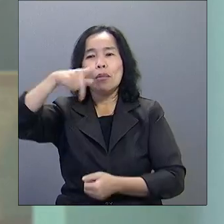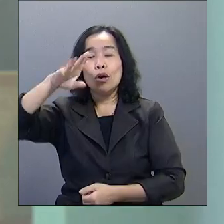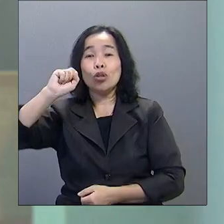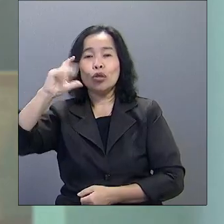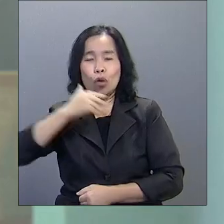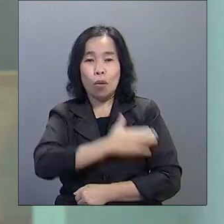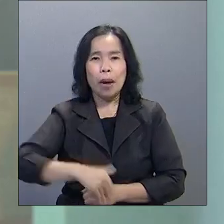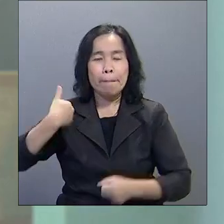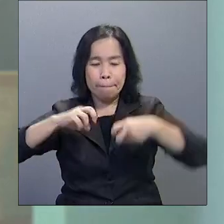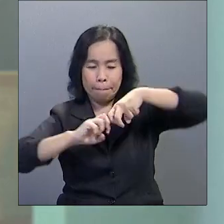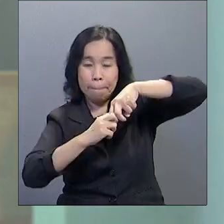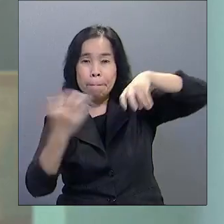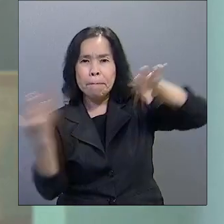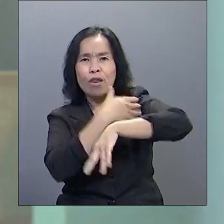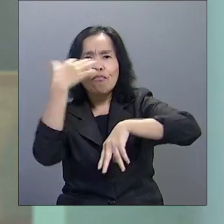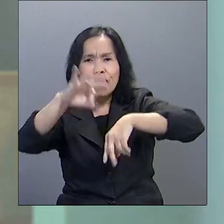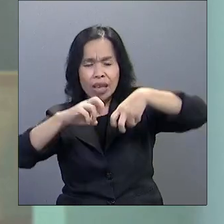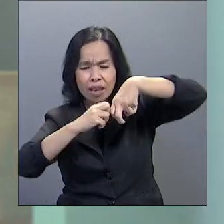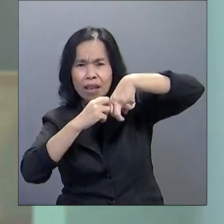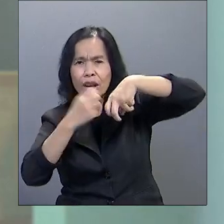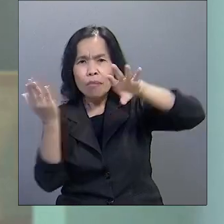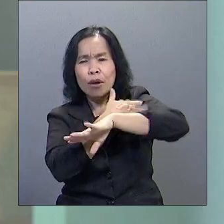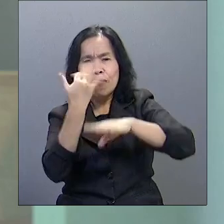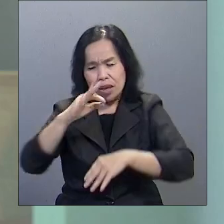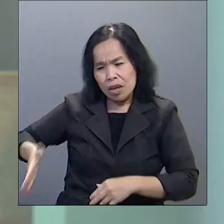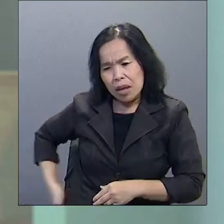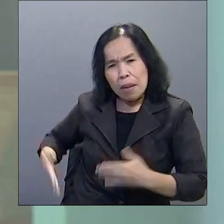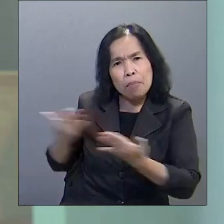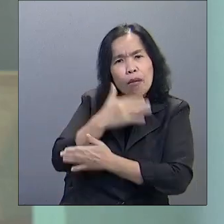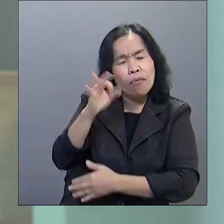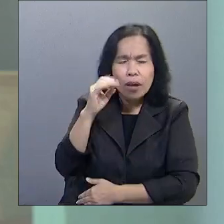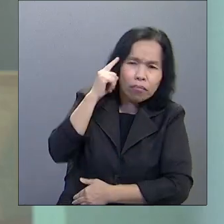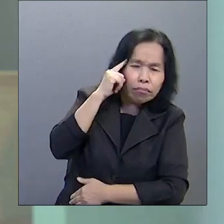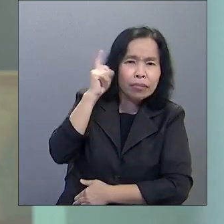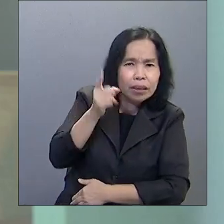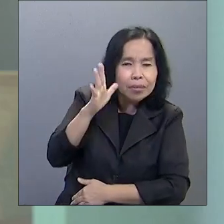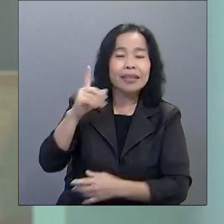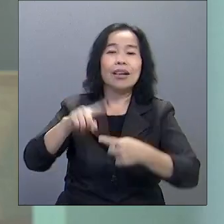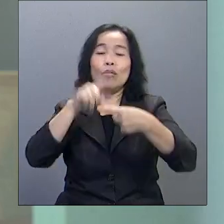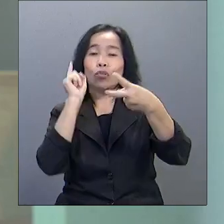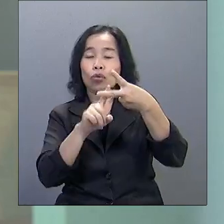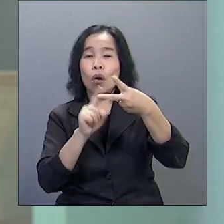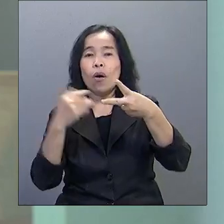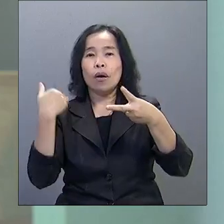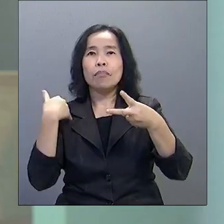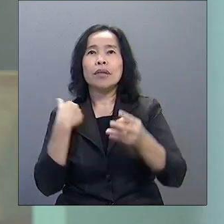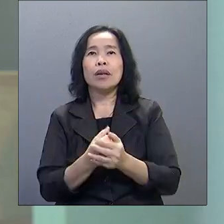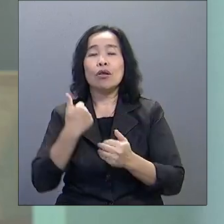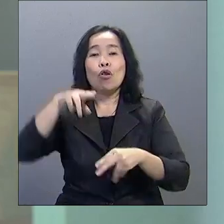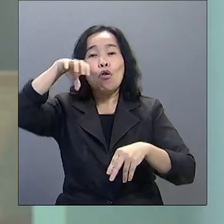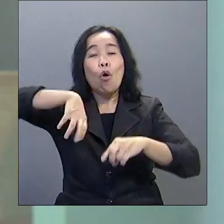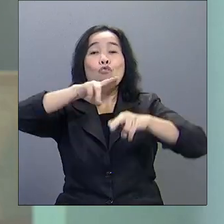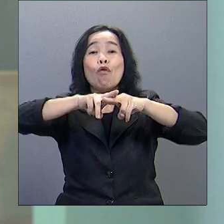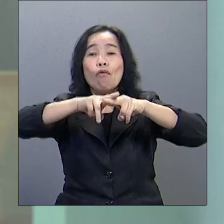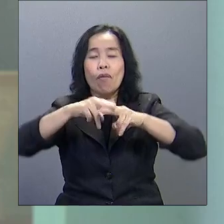ข่าวและข้อสะโพกเทียมฟรีโอ้โหเรื่องนี้ถ้าเป็นจริงเนี่ยช่วยลดได้เยอะทีเดียวและอีกหนึ่งเรื่องนะคะทางรฟทเตรียมเปิดให้